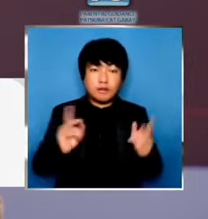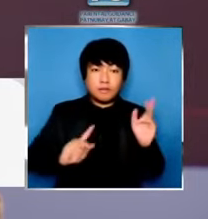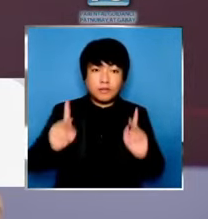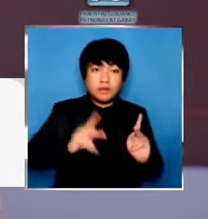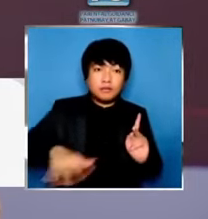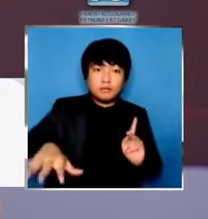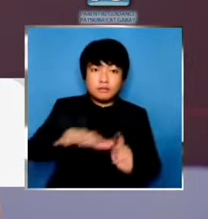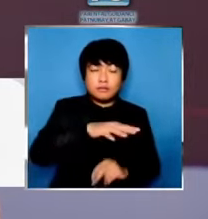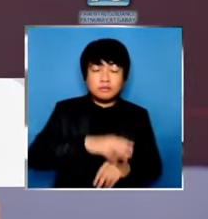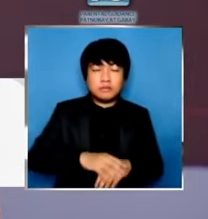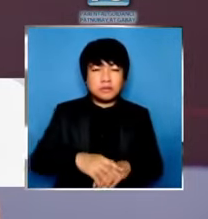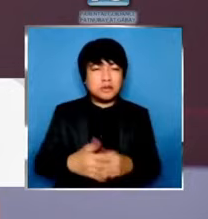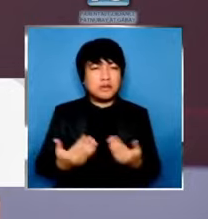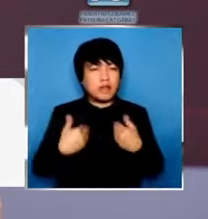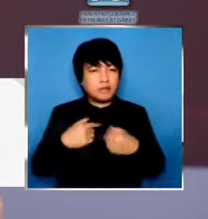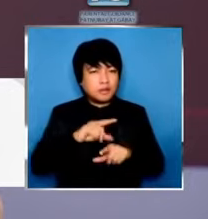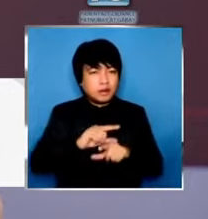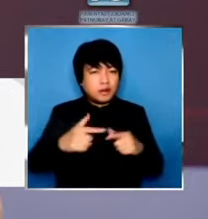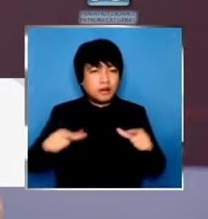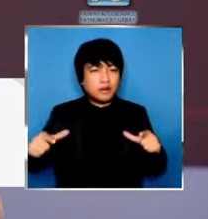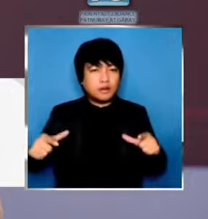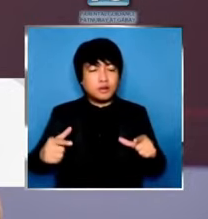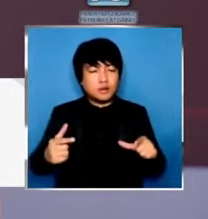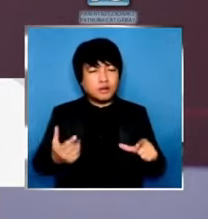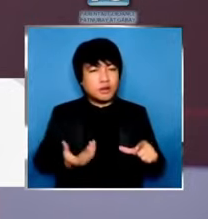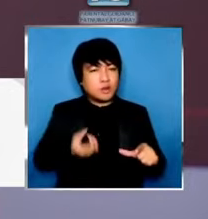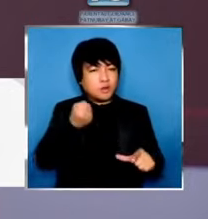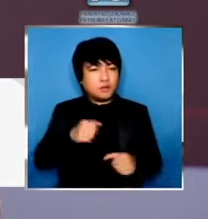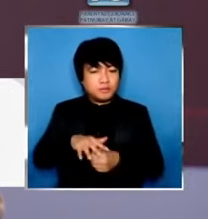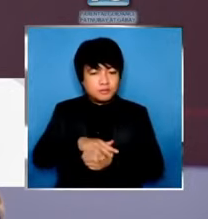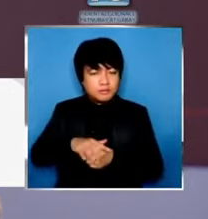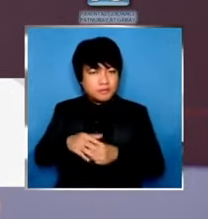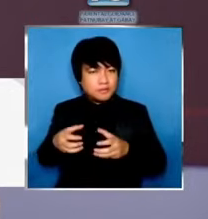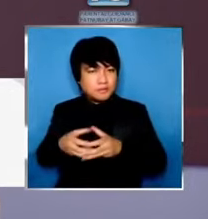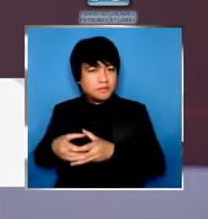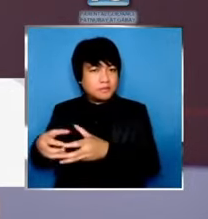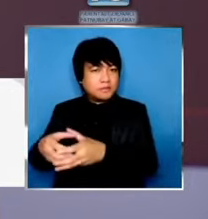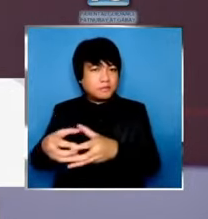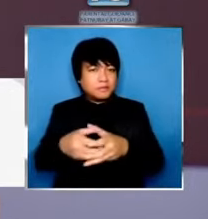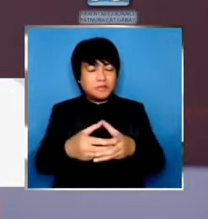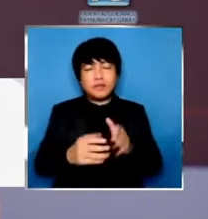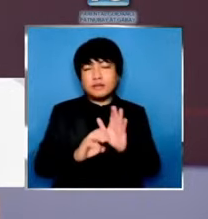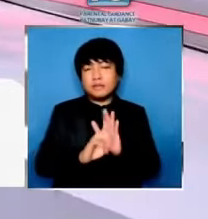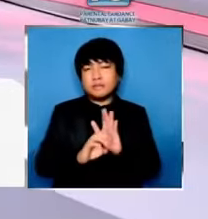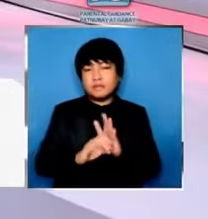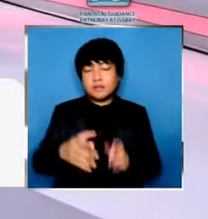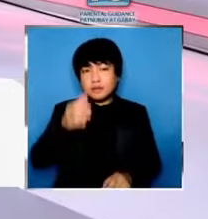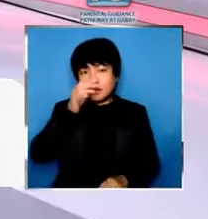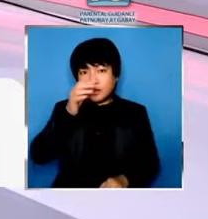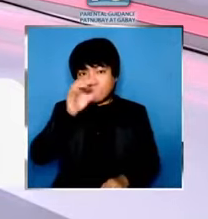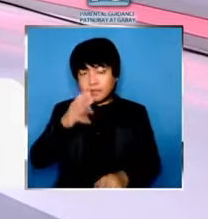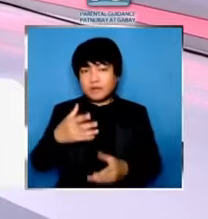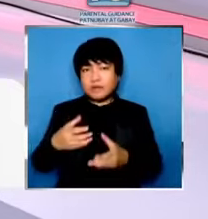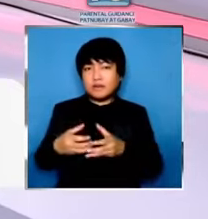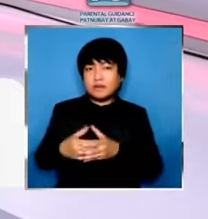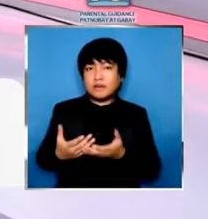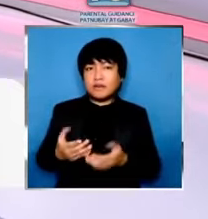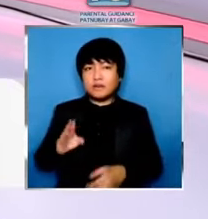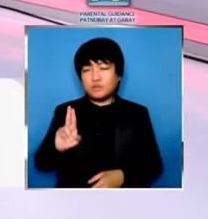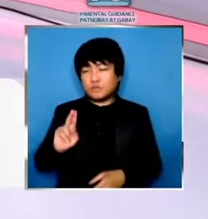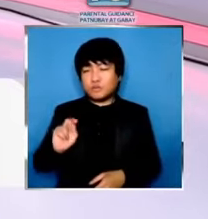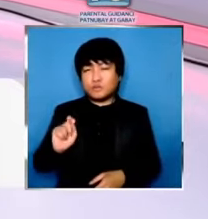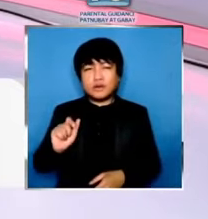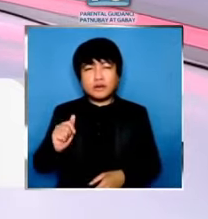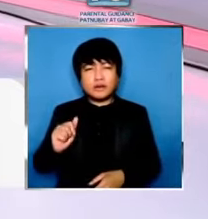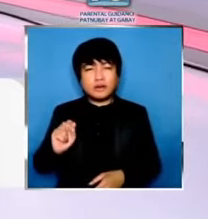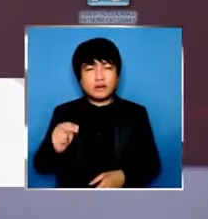may mga language talaga na kayo-kayo nakakaintindi. Yun. So, aliba, sa Cebuano, may mga, for example, butangi. Di ba? Yung